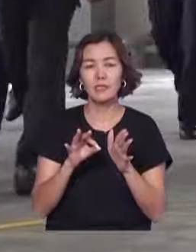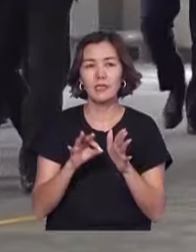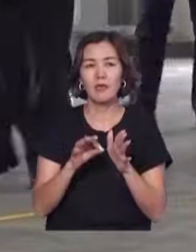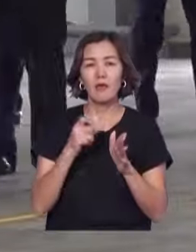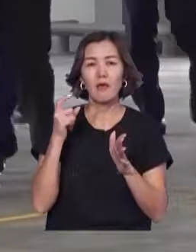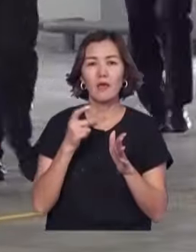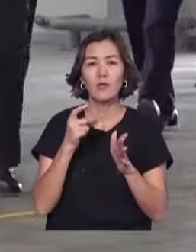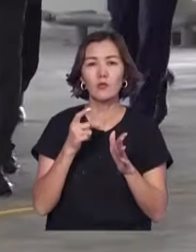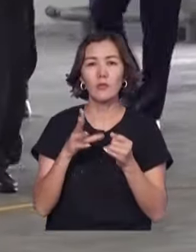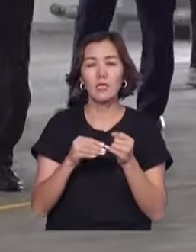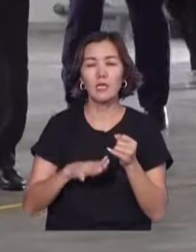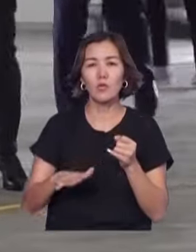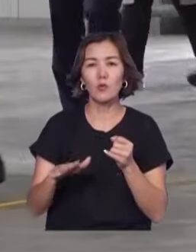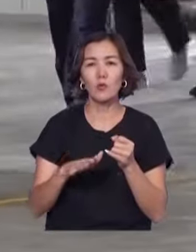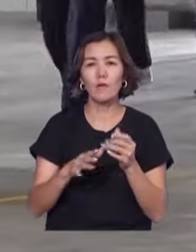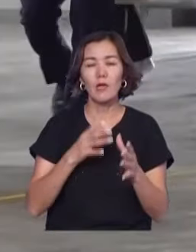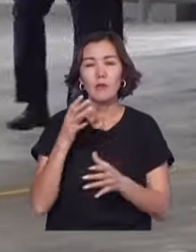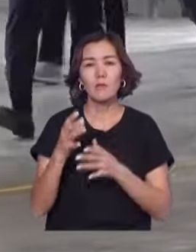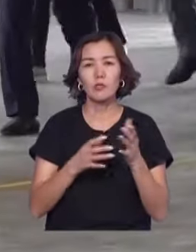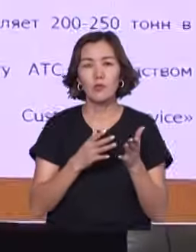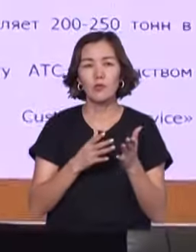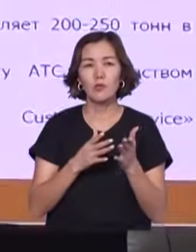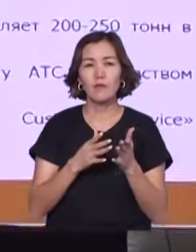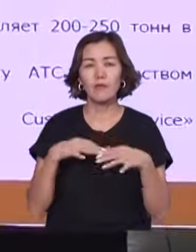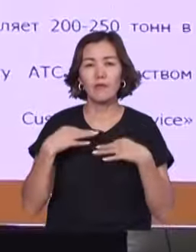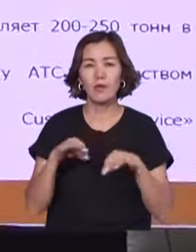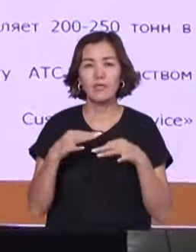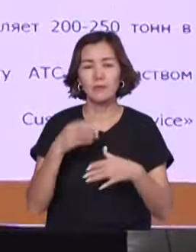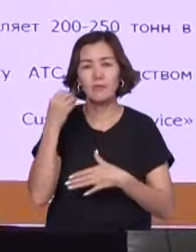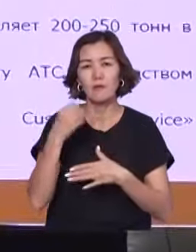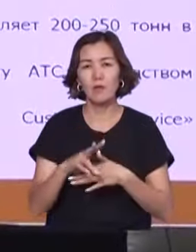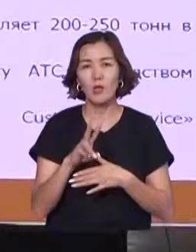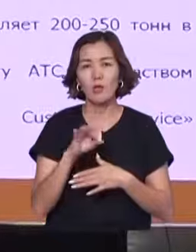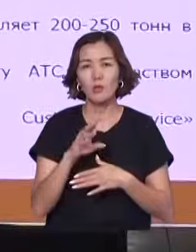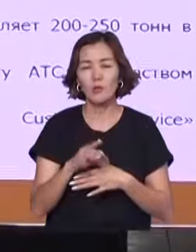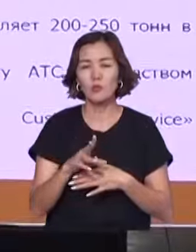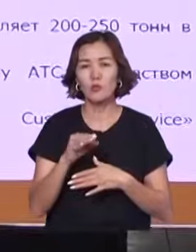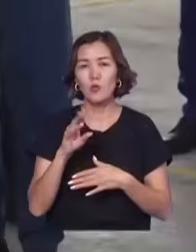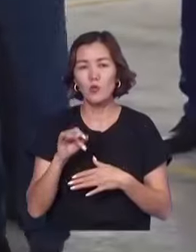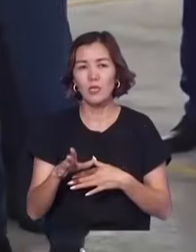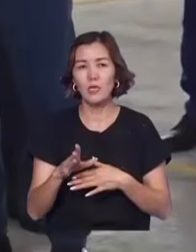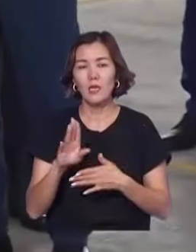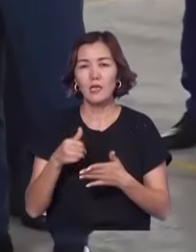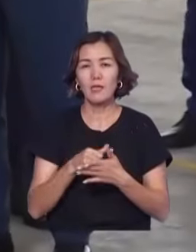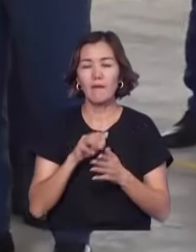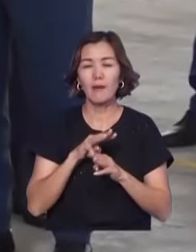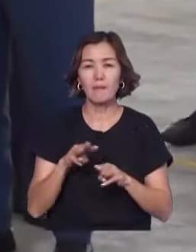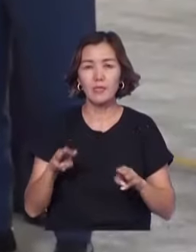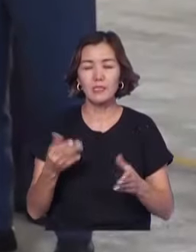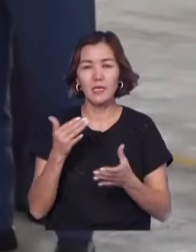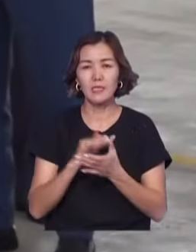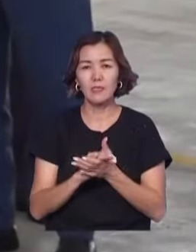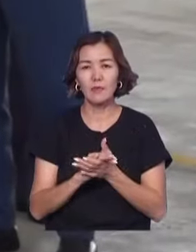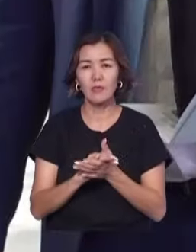экономики региона. На территории Международного транспортно-логистического центра «Нуржолок Кастом Сервис» глава правительства ознакомился